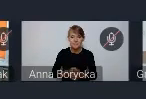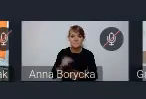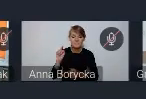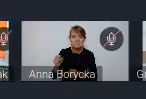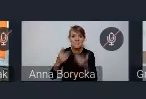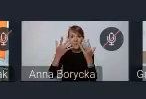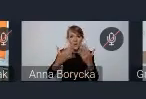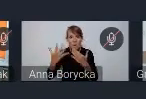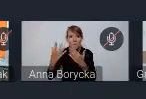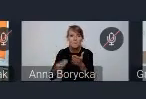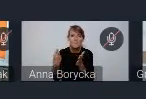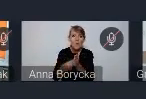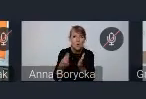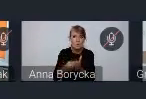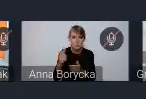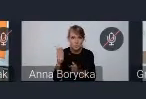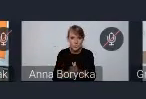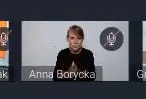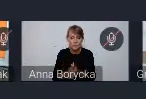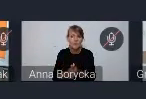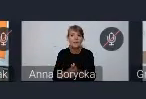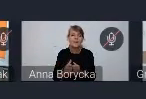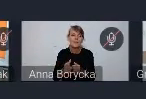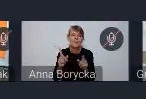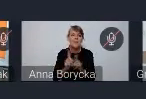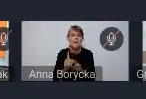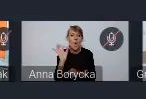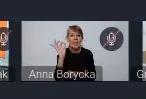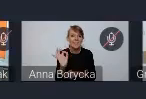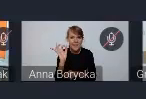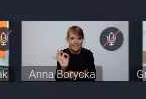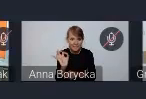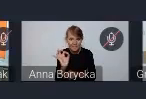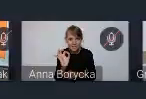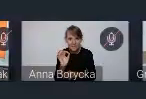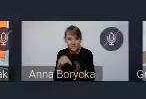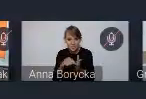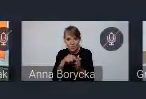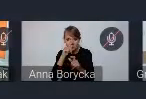związane z zadłużeniem, czyli przede wszystkim odsetki, musimy też